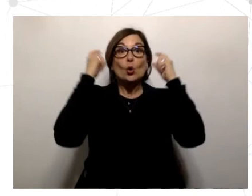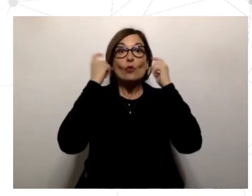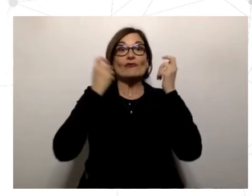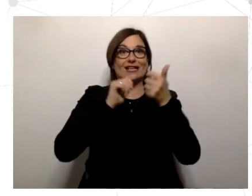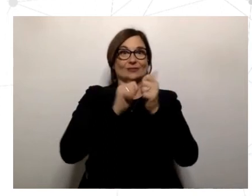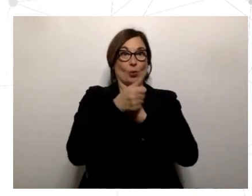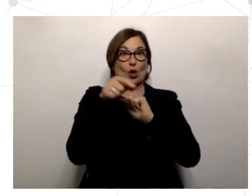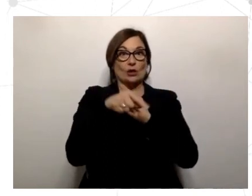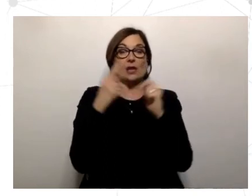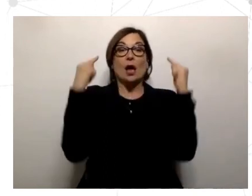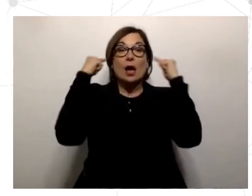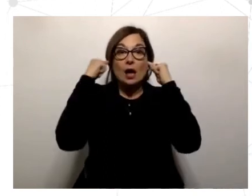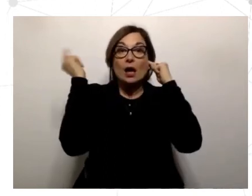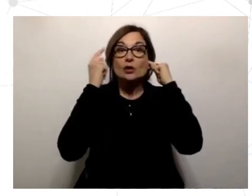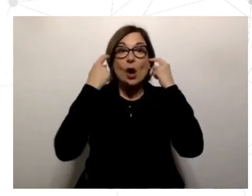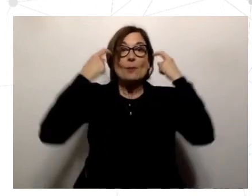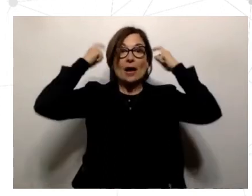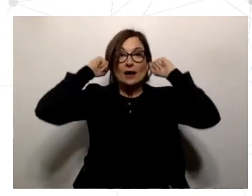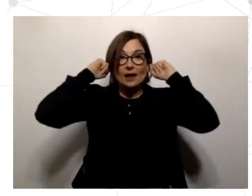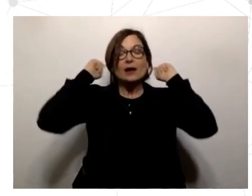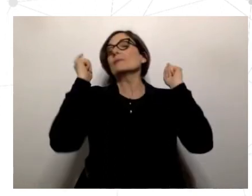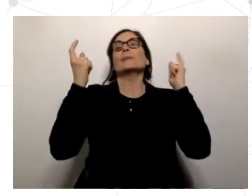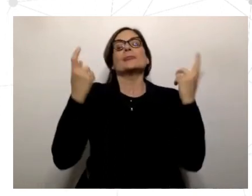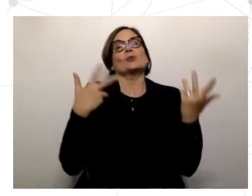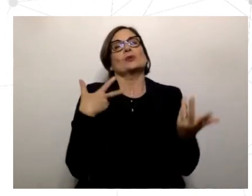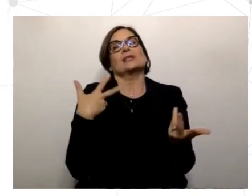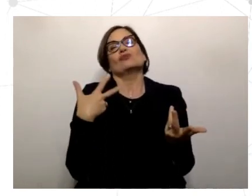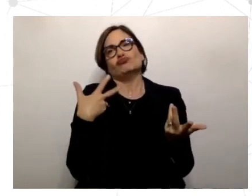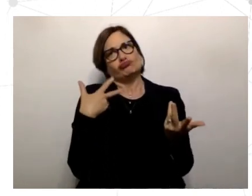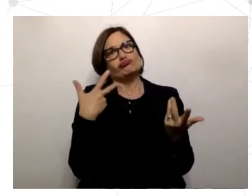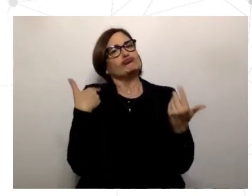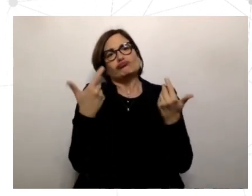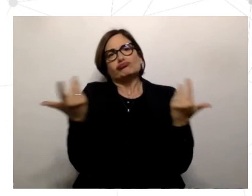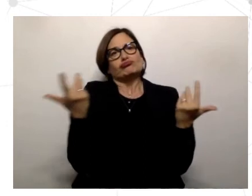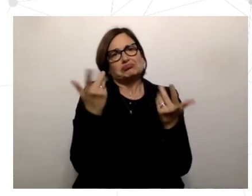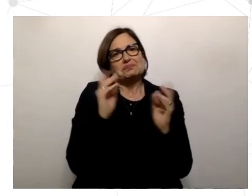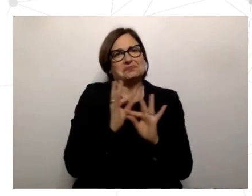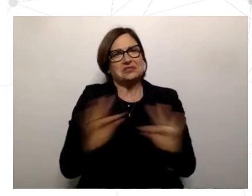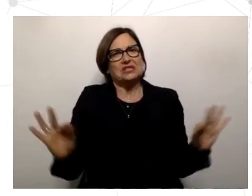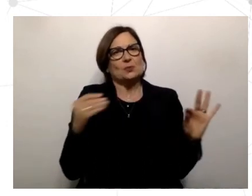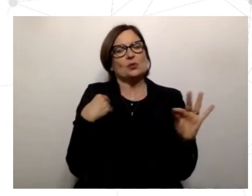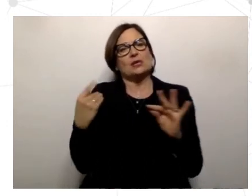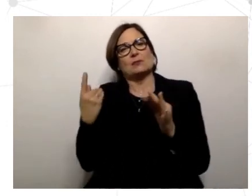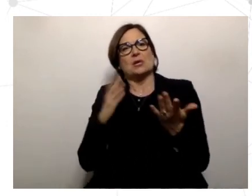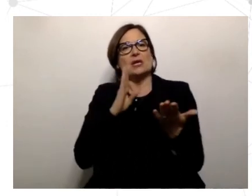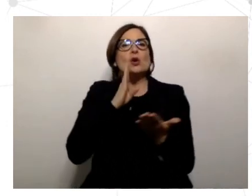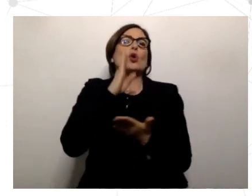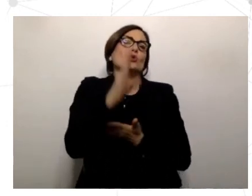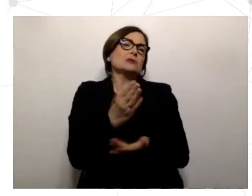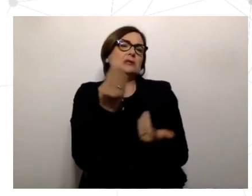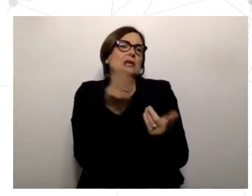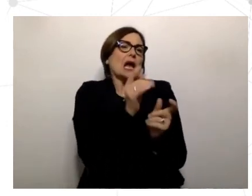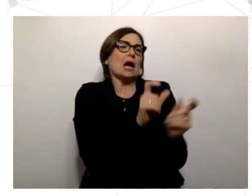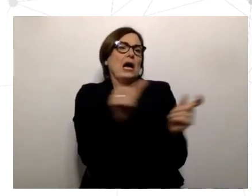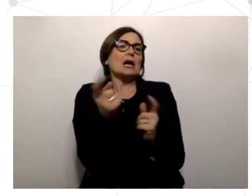quelle non bloccano l'orecchio, quindi siamo aperti, cioè siamo disponibili a consigliare anche